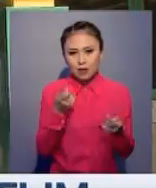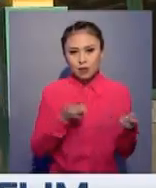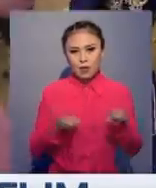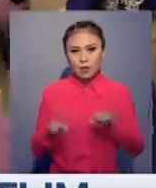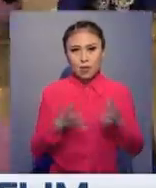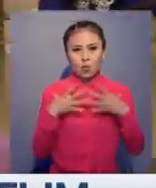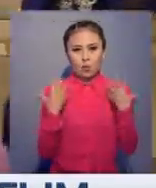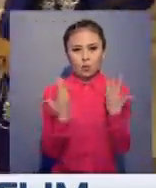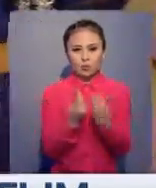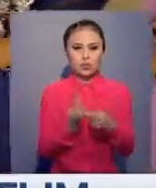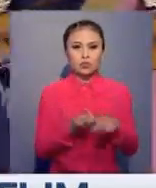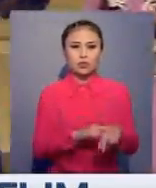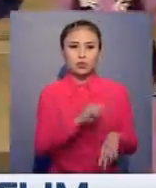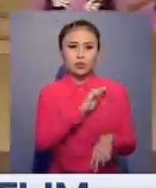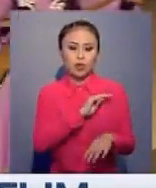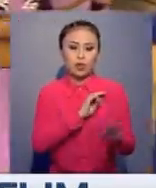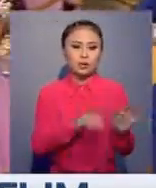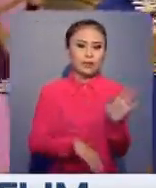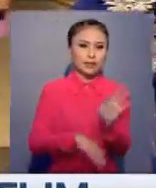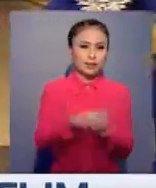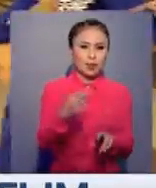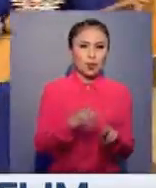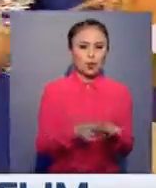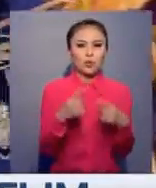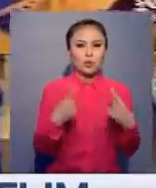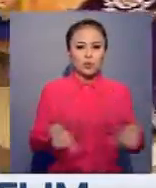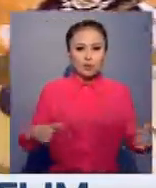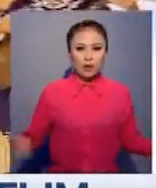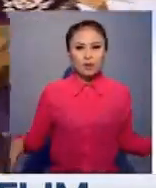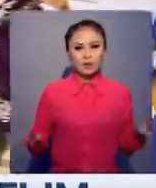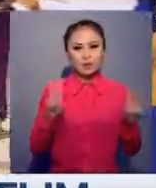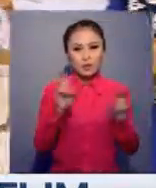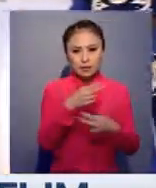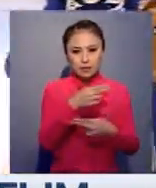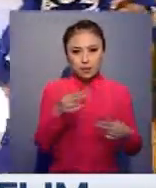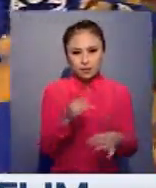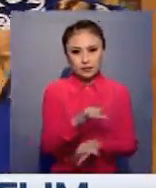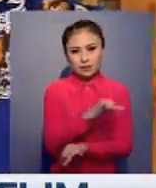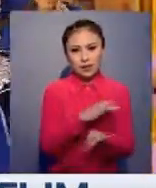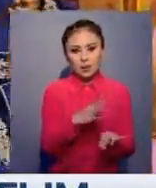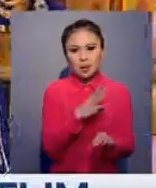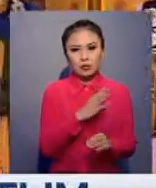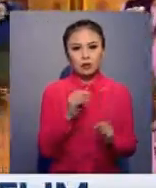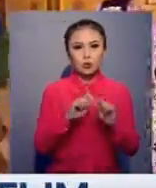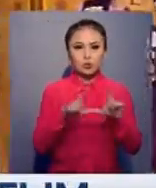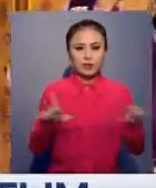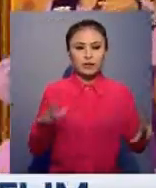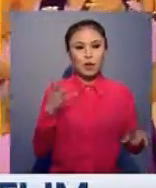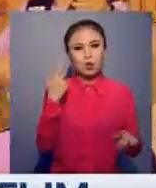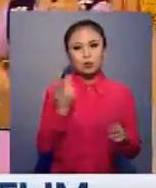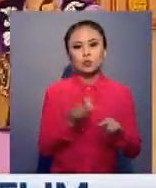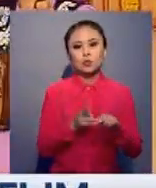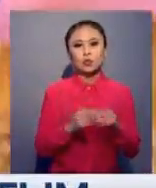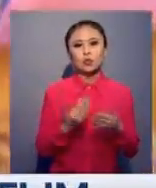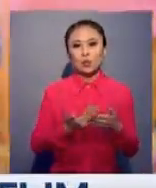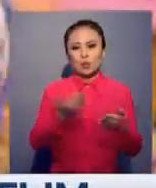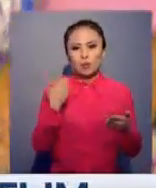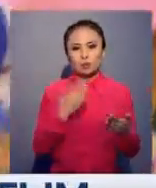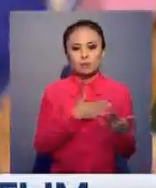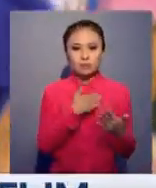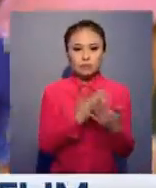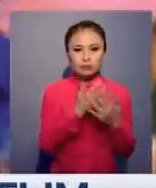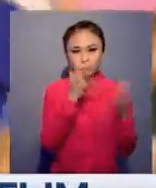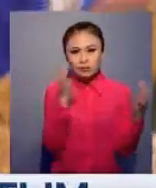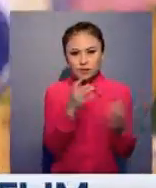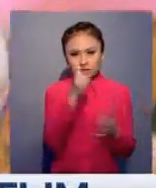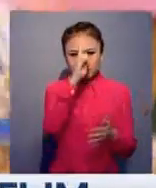қауіпсіздігін қамтамасыз ету, отбасылық құндылықтарды нығайту сынды өзекті тақырыптар талқыланды. Сосын баланың мектепке бейімделуіне атсалысып, оның